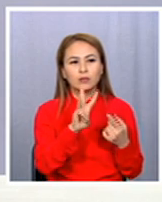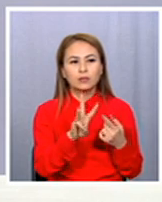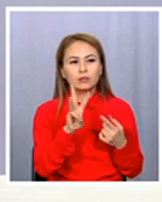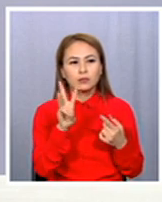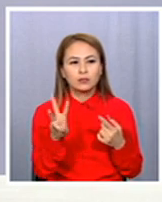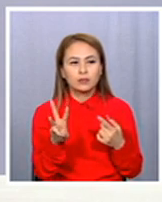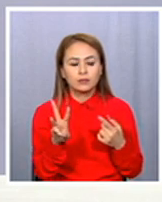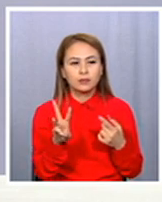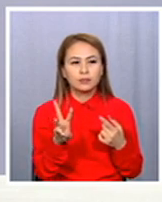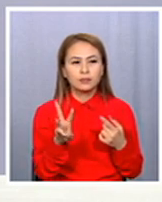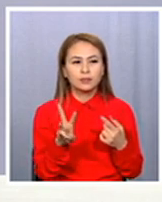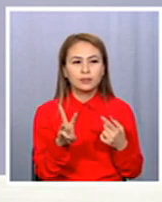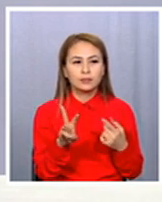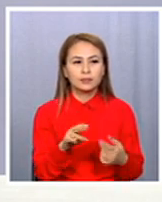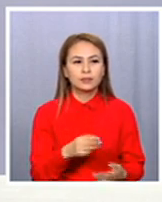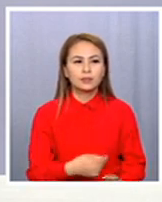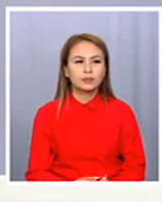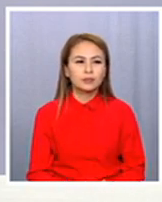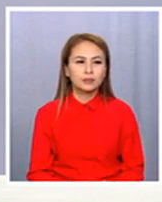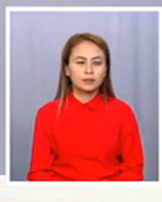World Wide Web,